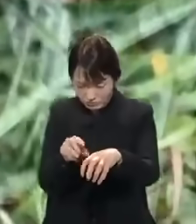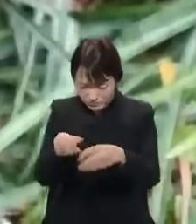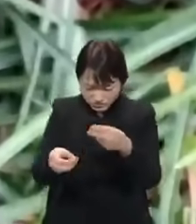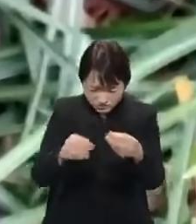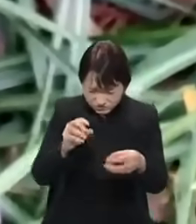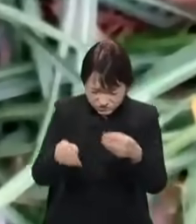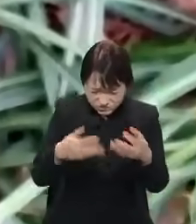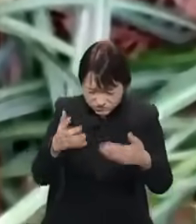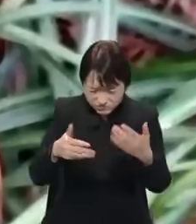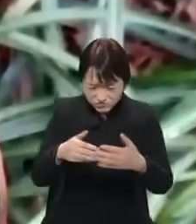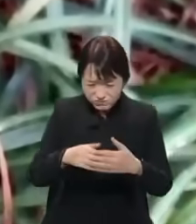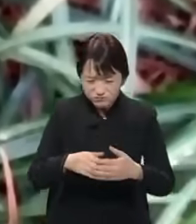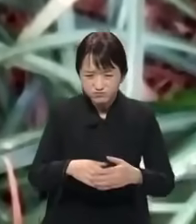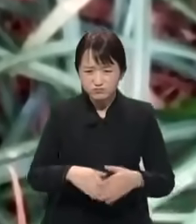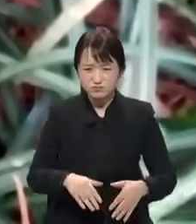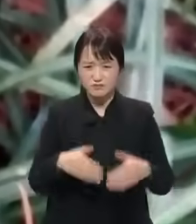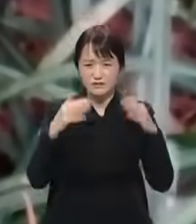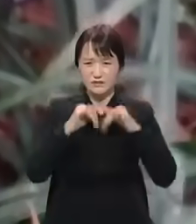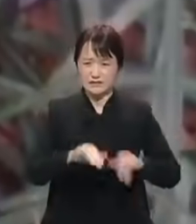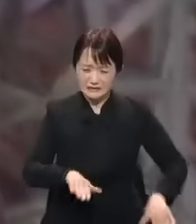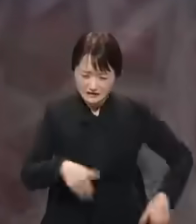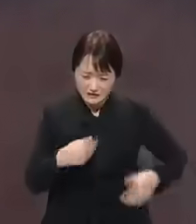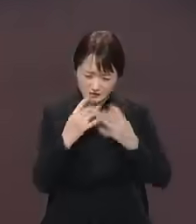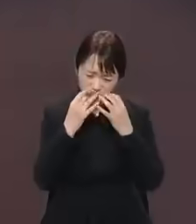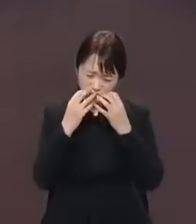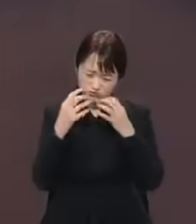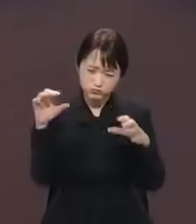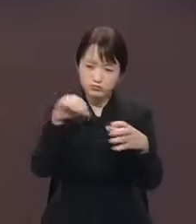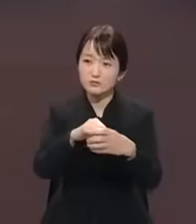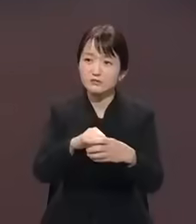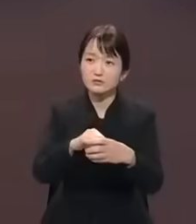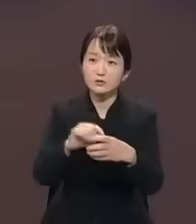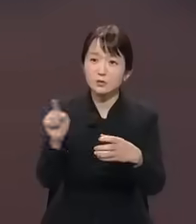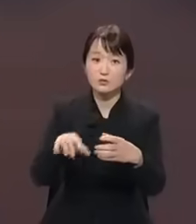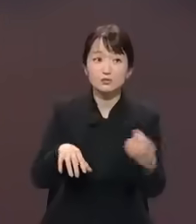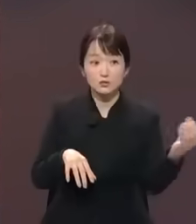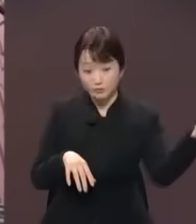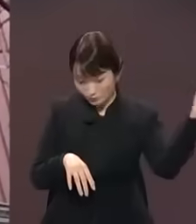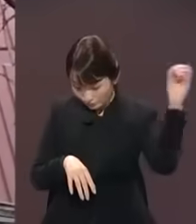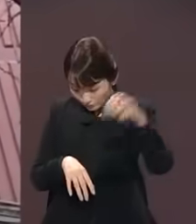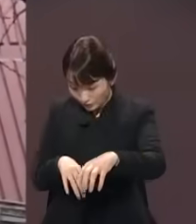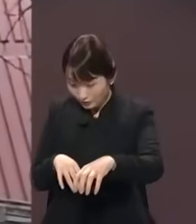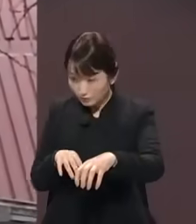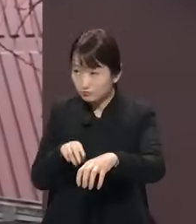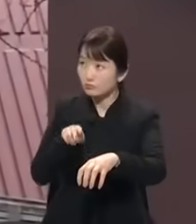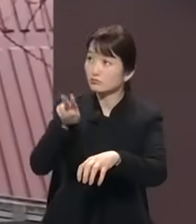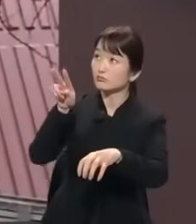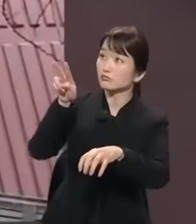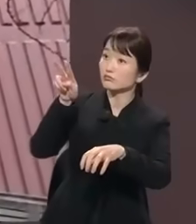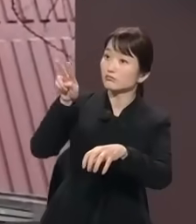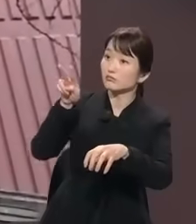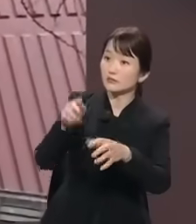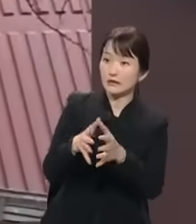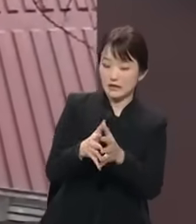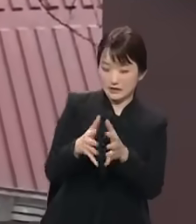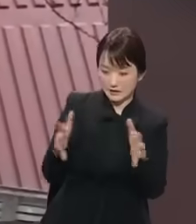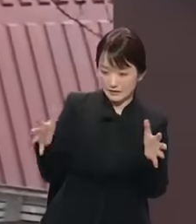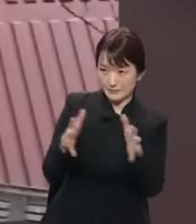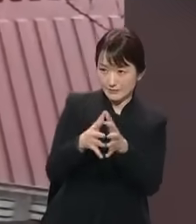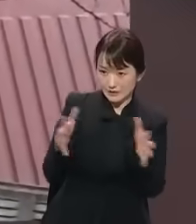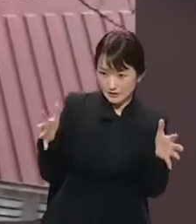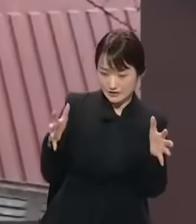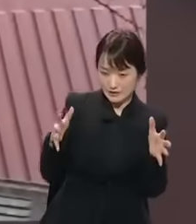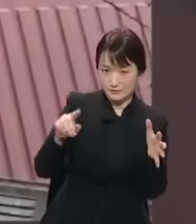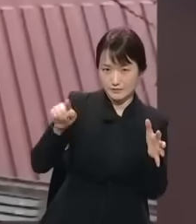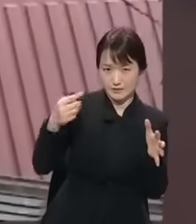성인용 기저귀부터 온갖 쓰레기까지 가득가득 도대체 이게 어디서 날라온 것이냐 하고 봤더니 바로 이 아파트 땡땡